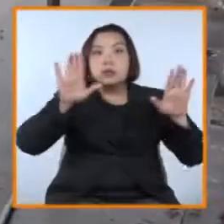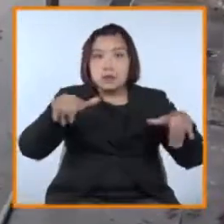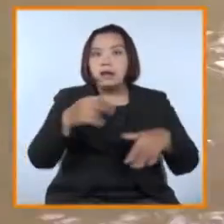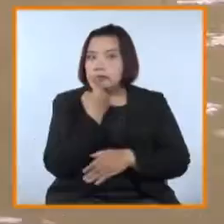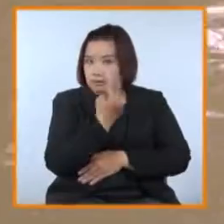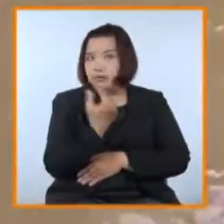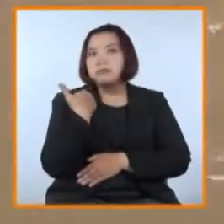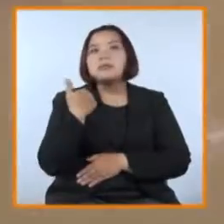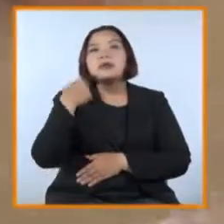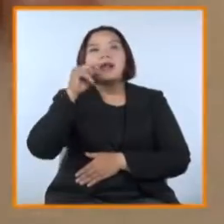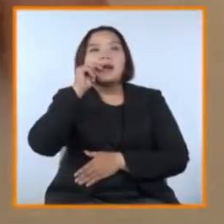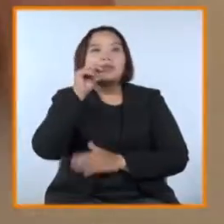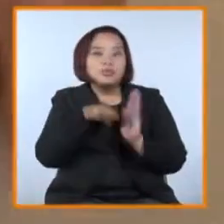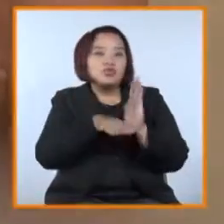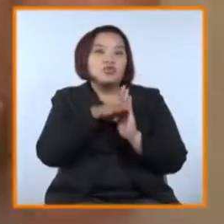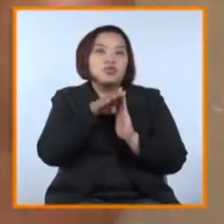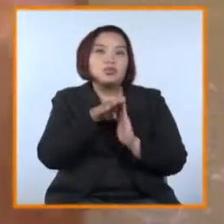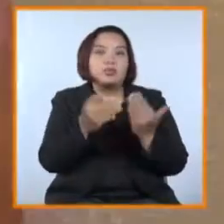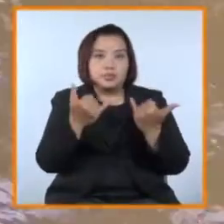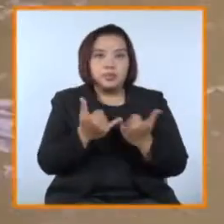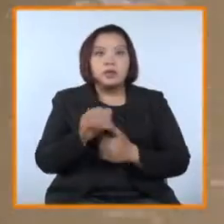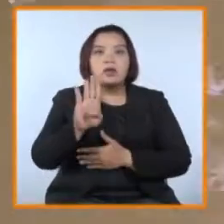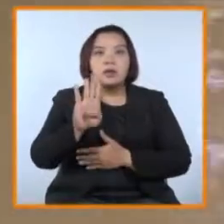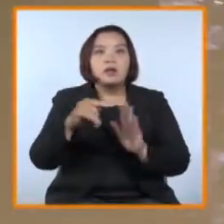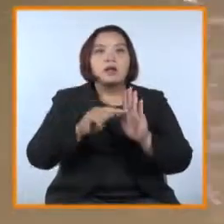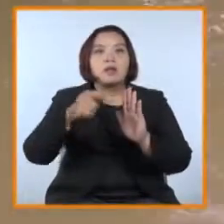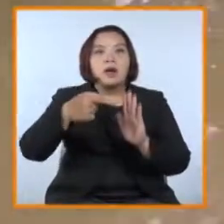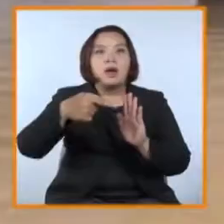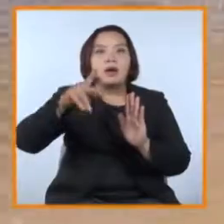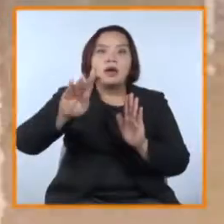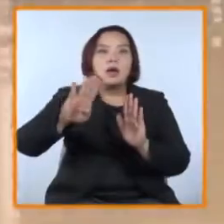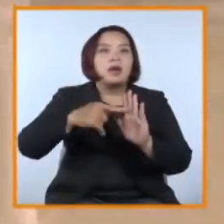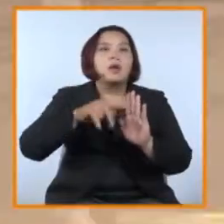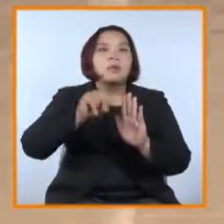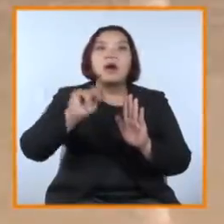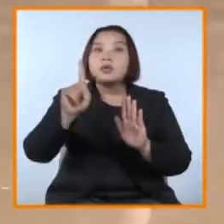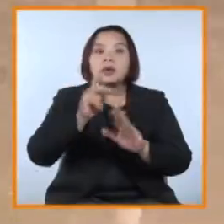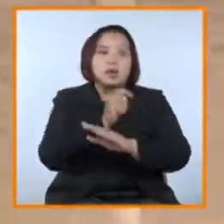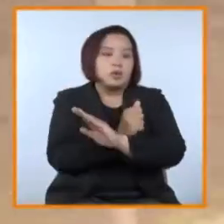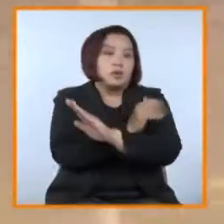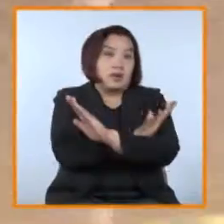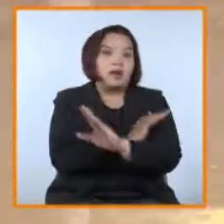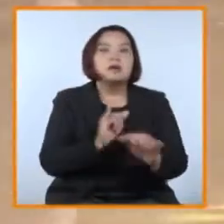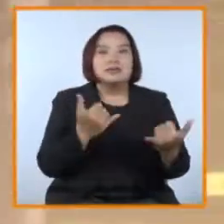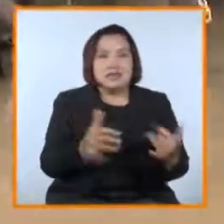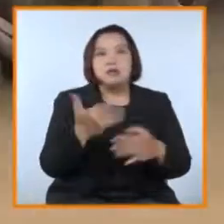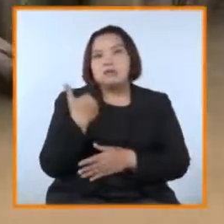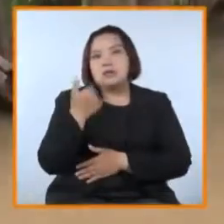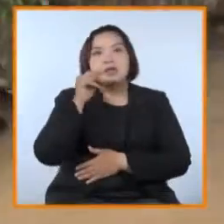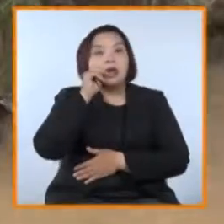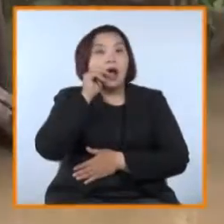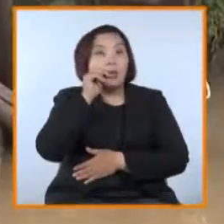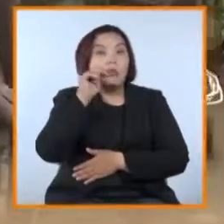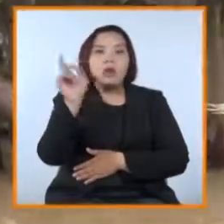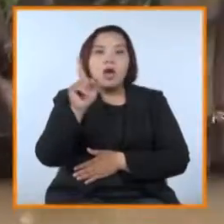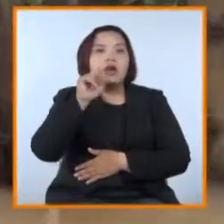มแล้วค่ะส่วนที่ตำบลกบเจ้าอำเภอบางบานจังหวัดพระนครศรีอยุธยาขณะนี้น้ำยังคงท่วมสูงเพราะรับน้ำ